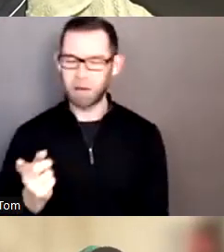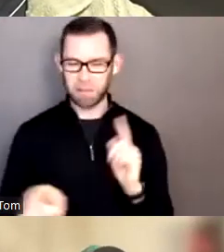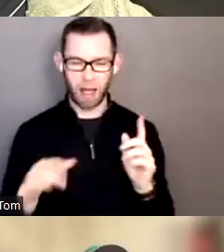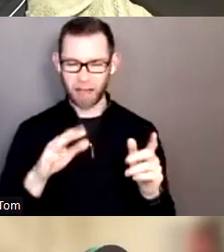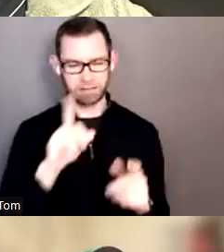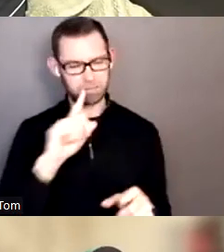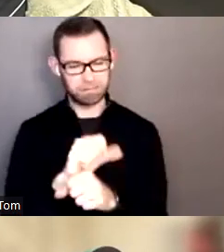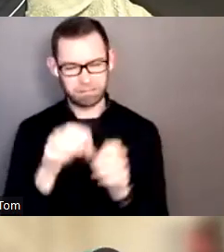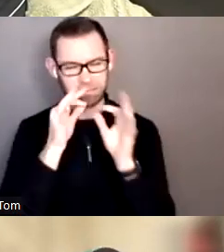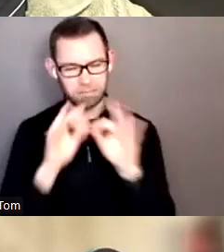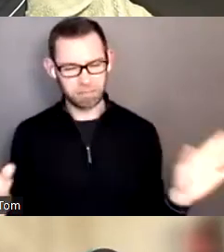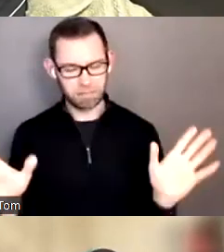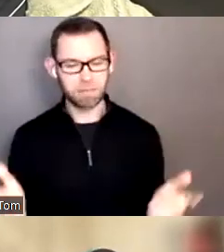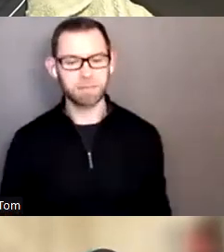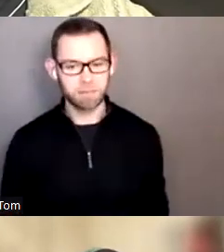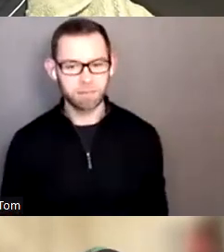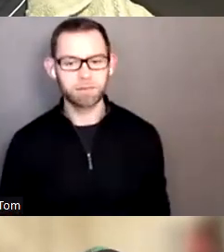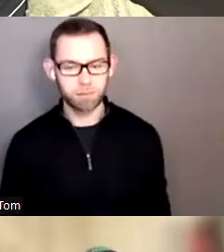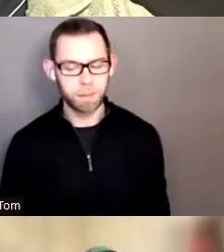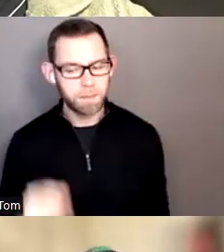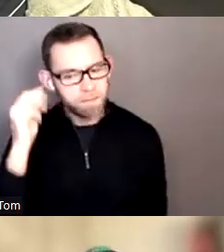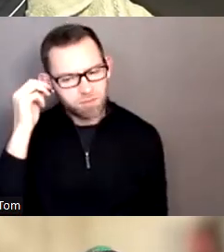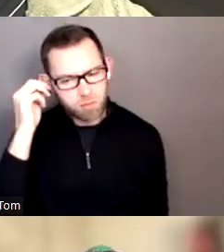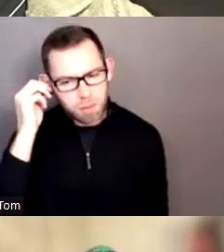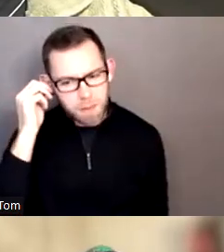justice communautaire il fait partie des stratégies